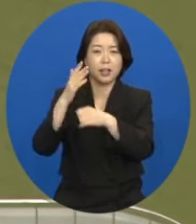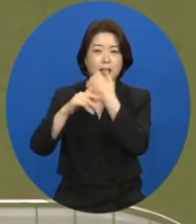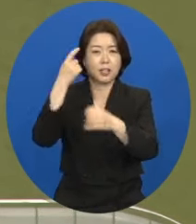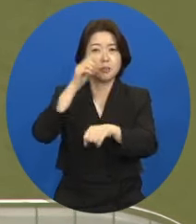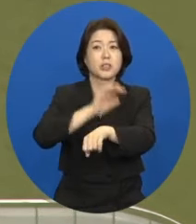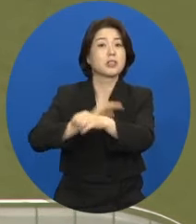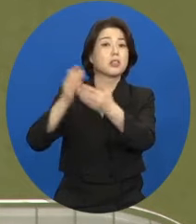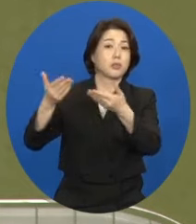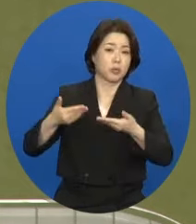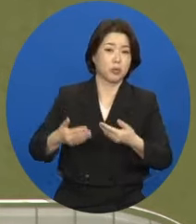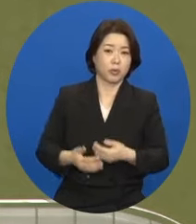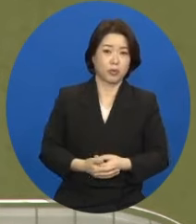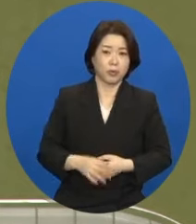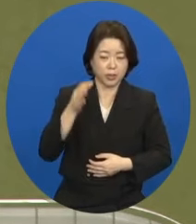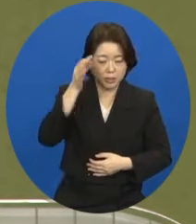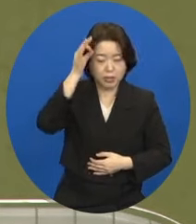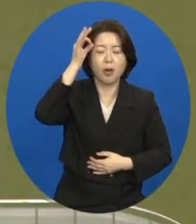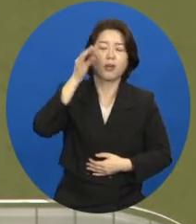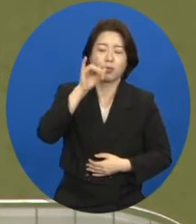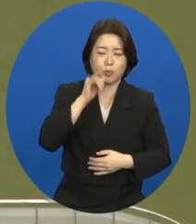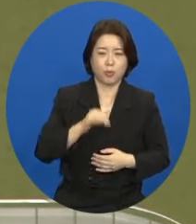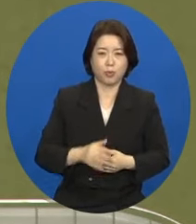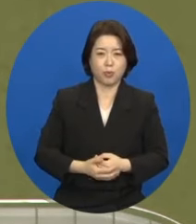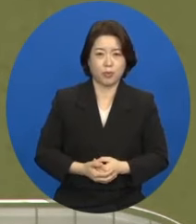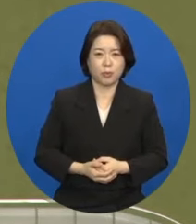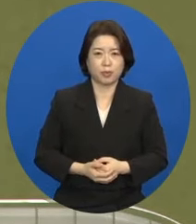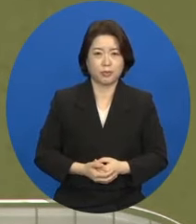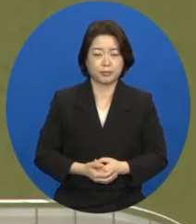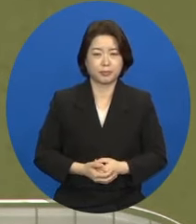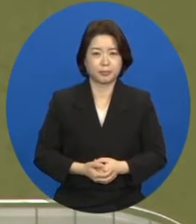않겠습니까? 생각나게 하시지 않겠습니까?